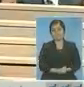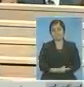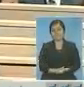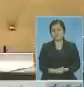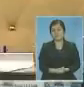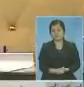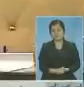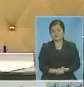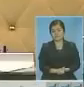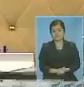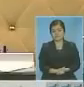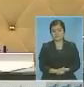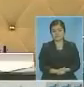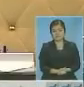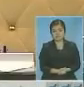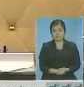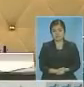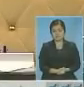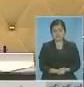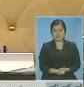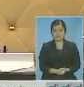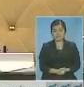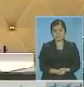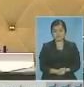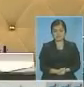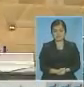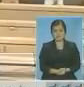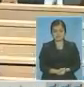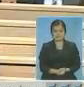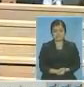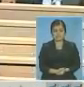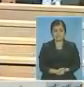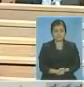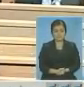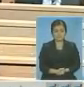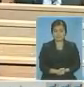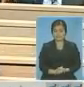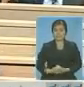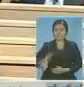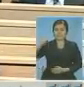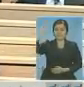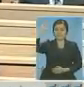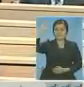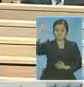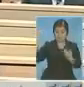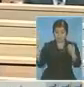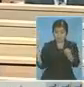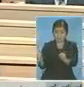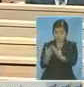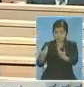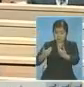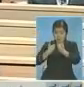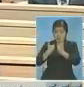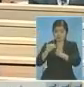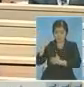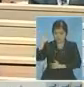ตามเชฟว่าไงฮะ กราบเรียนท่านประธานที่เคารพ ครับ กระผมจ่